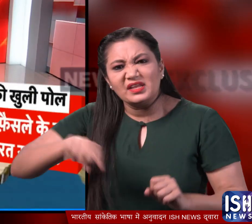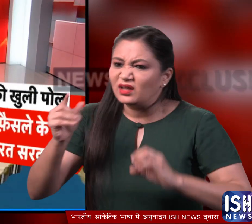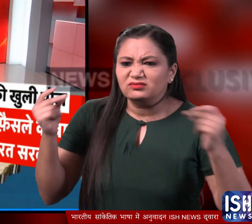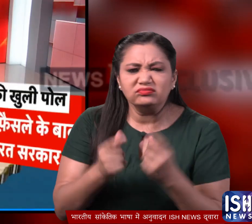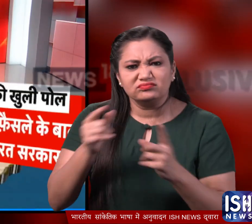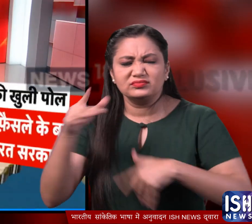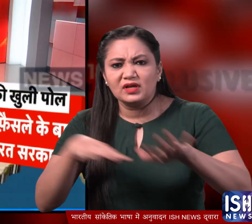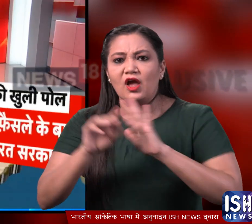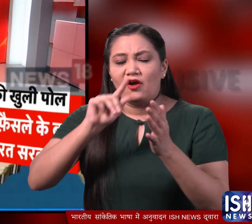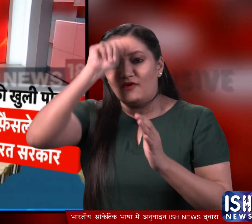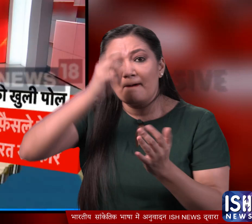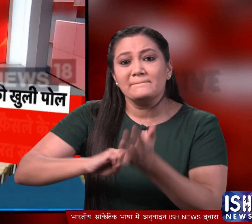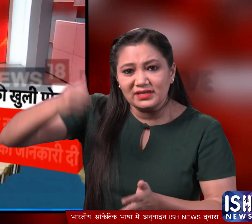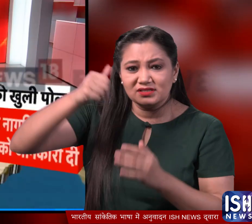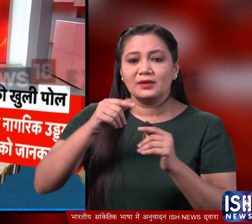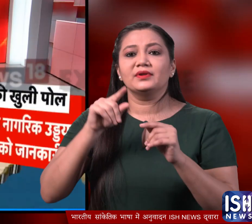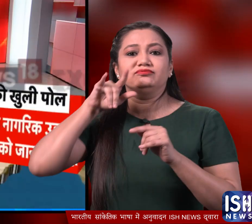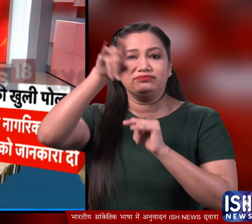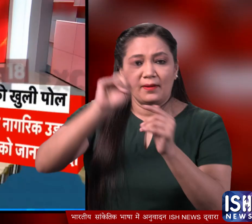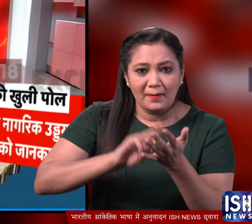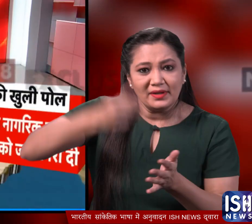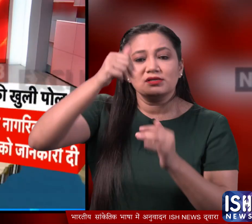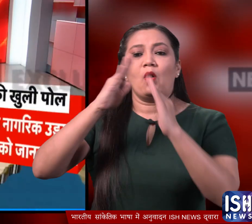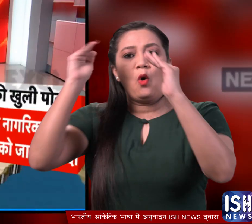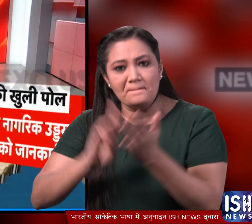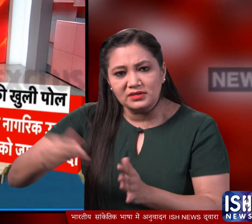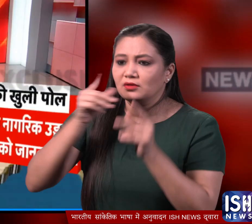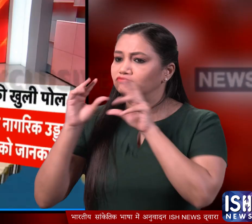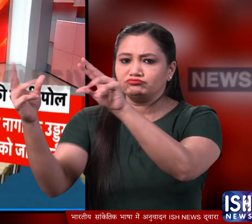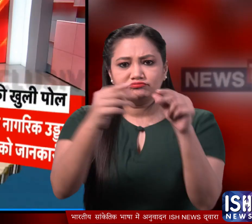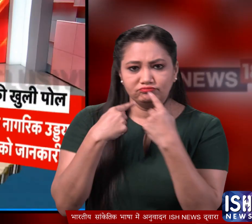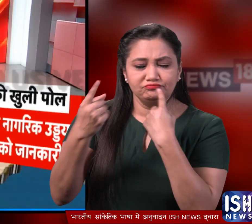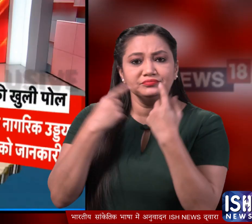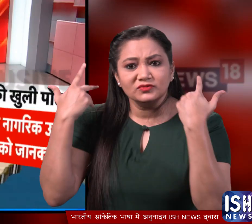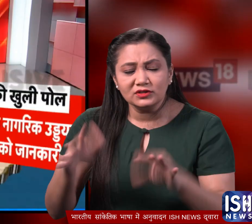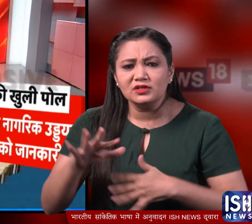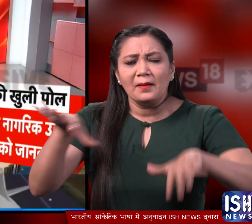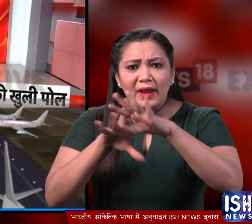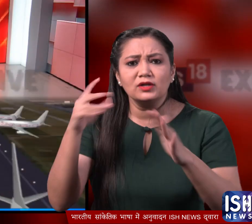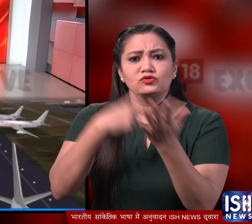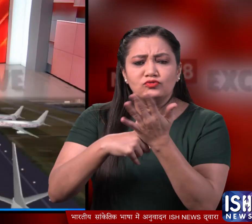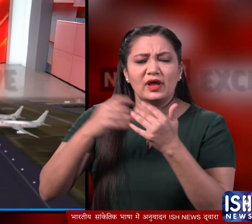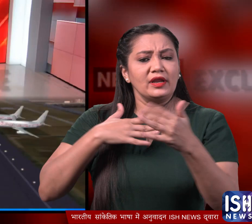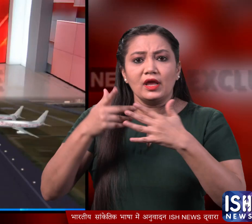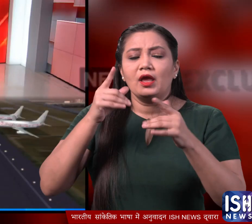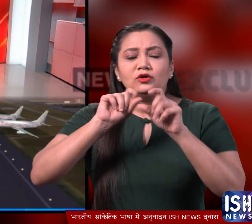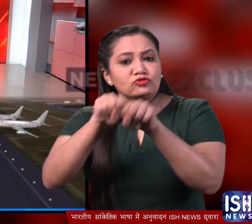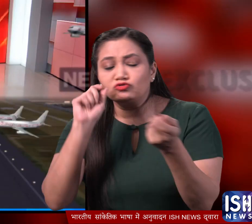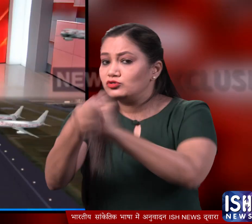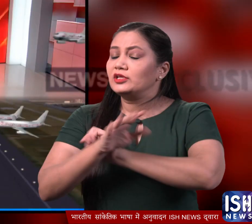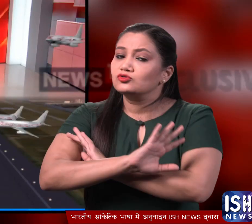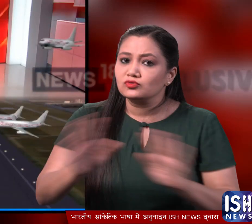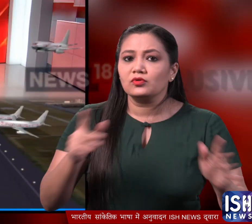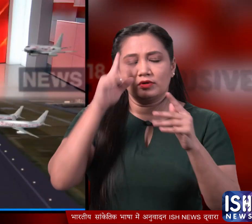سرکار حرکت میں آگئی اور ویدیش منترالے نے ناغریک اڈین کے ساتھ ہی گریہ منترالے کو اس کی جانکاری دی جس کے بعد کسی بھی نیمے توڑان پر اثر نہیں